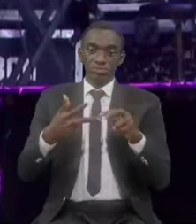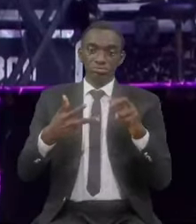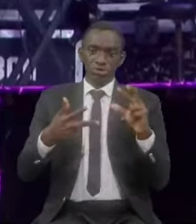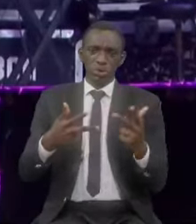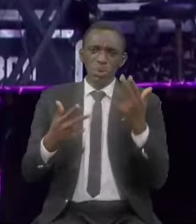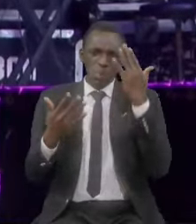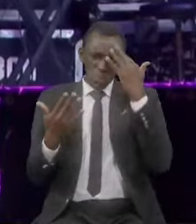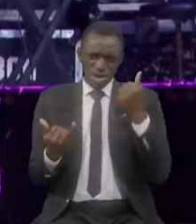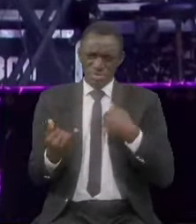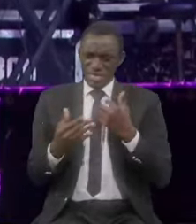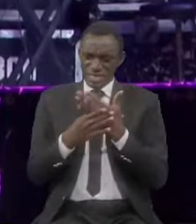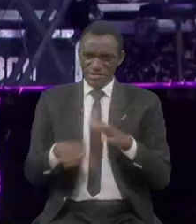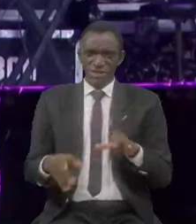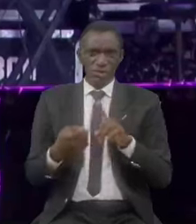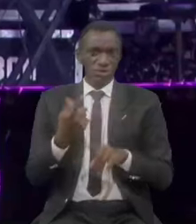Pourquoi je fais cela?